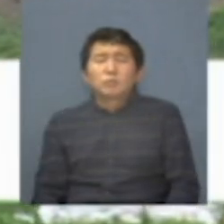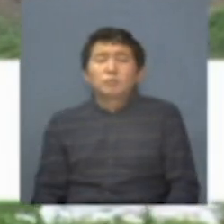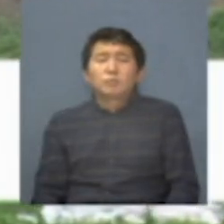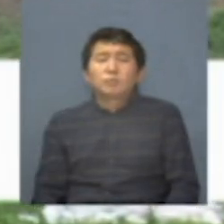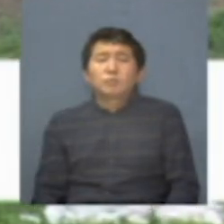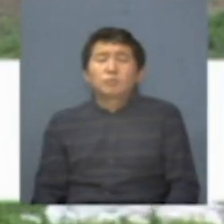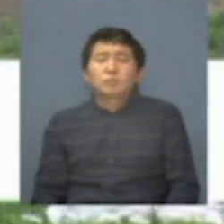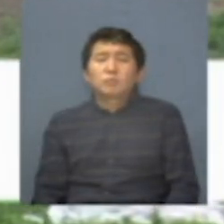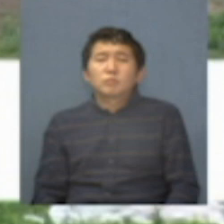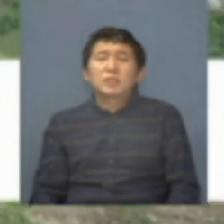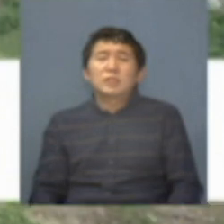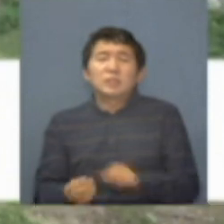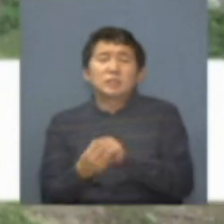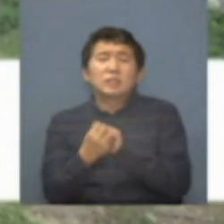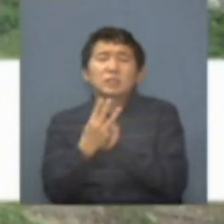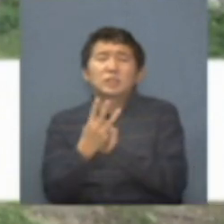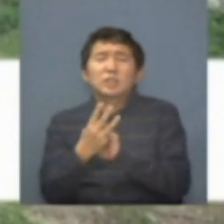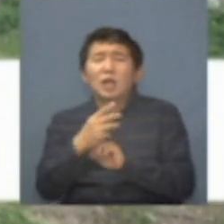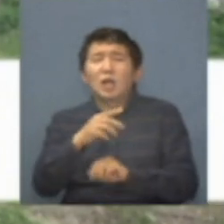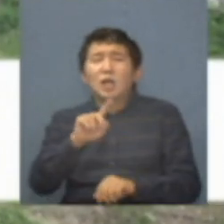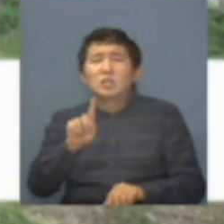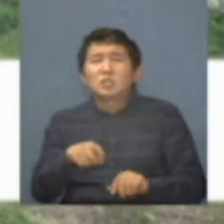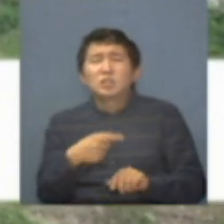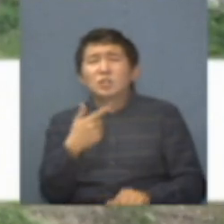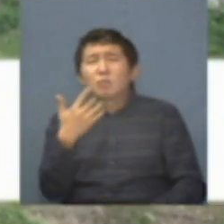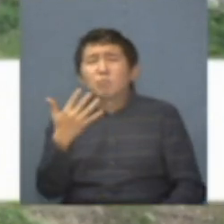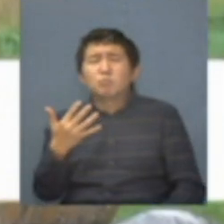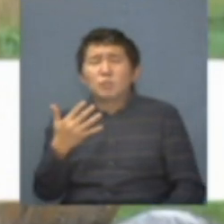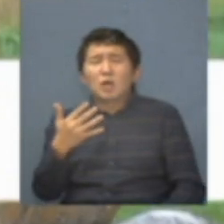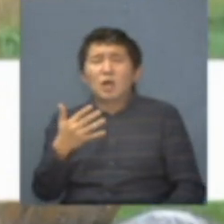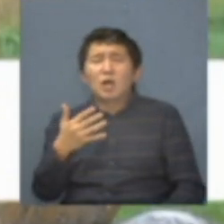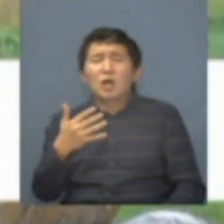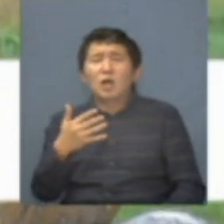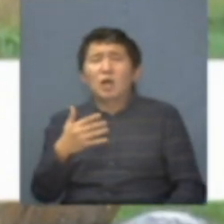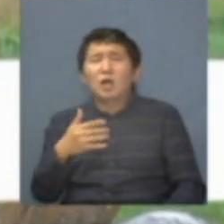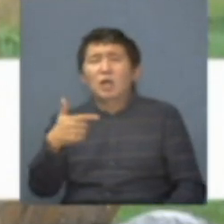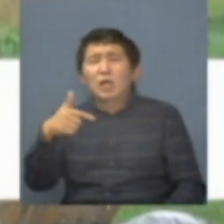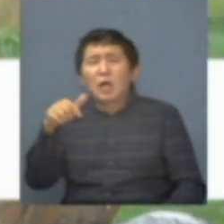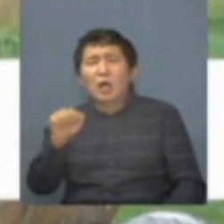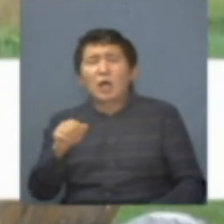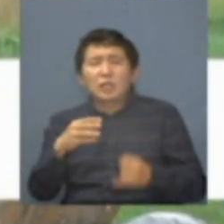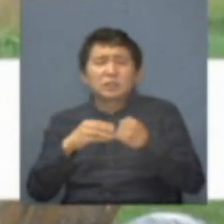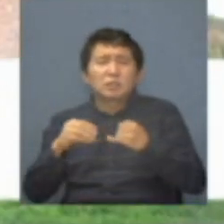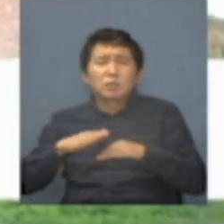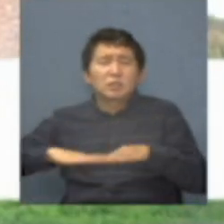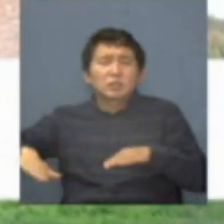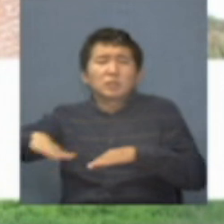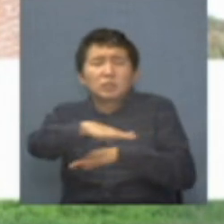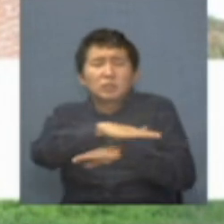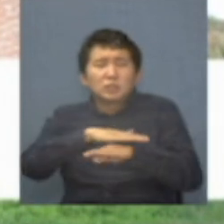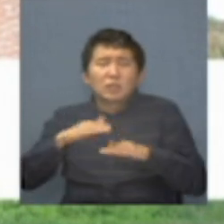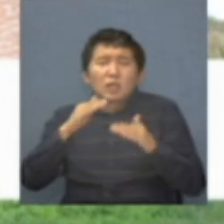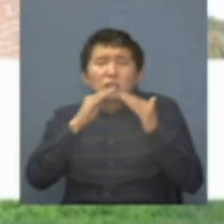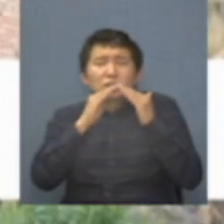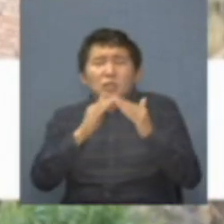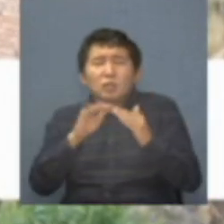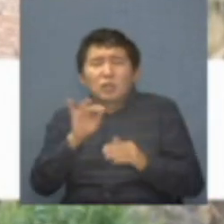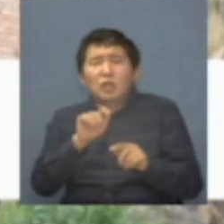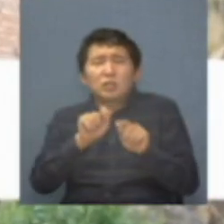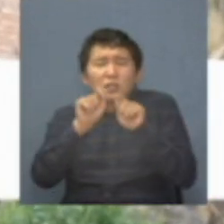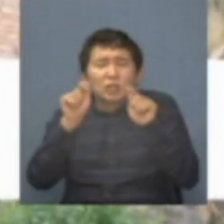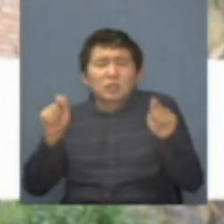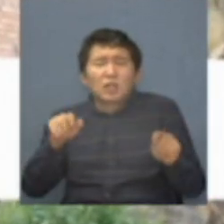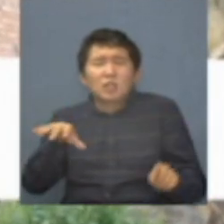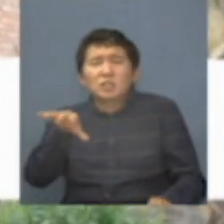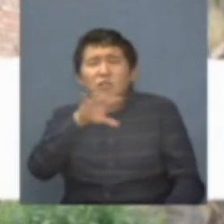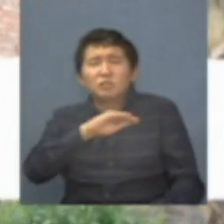Территория базы составит более 13,5 гектаров. Проект включает строительство административного здания и создание всех необходимых